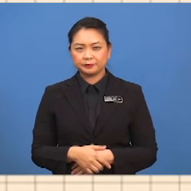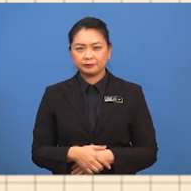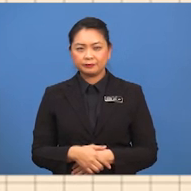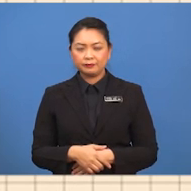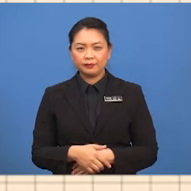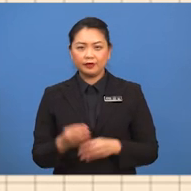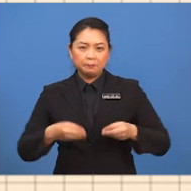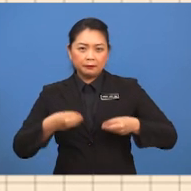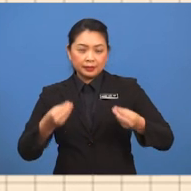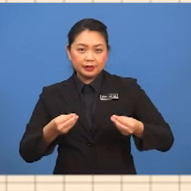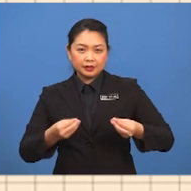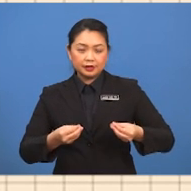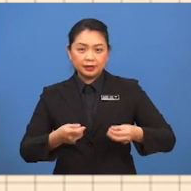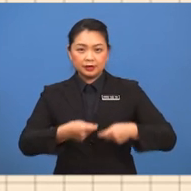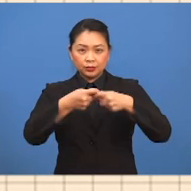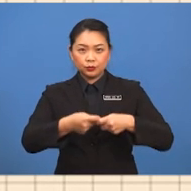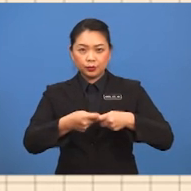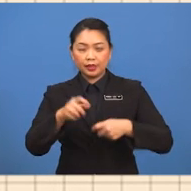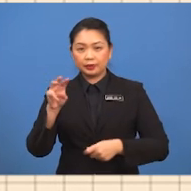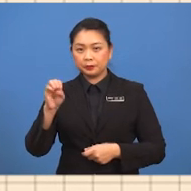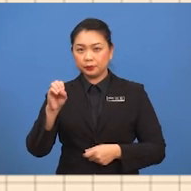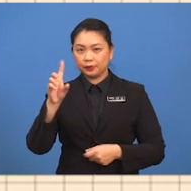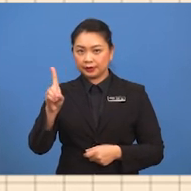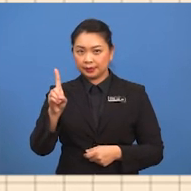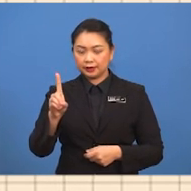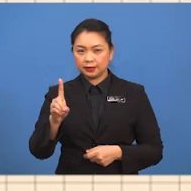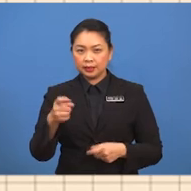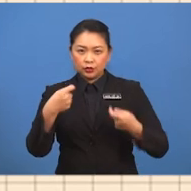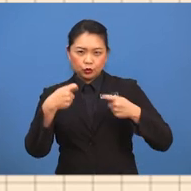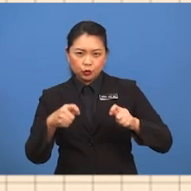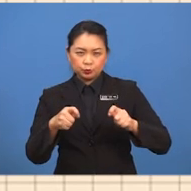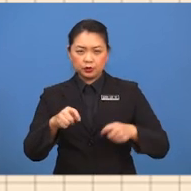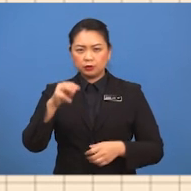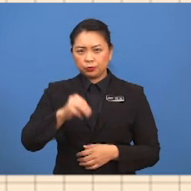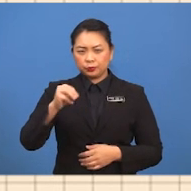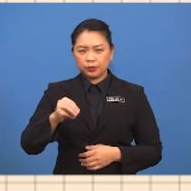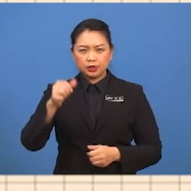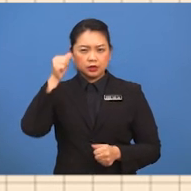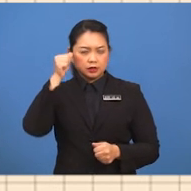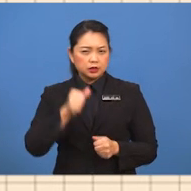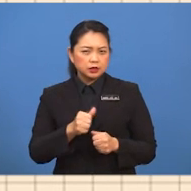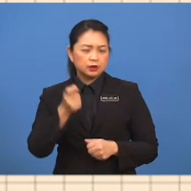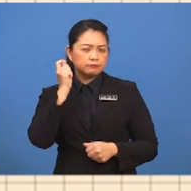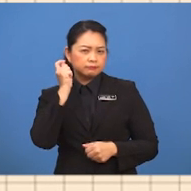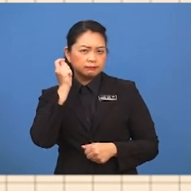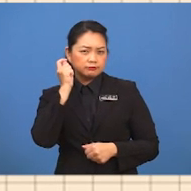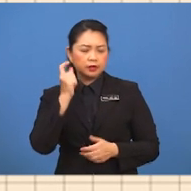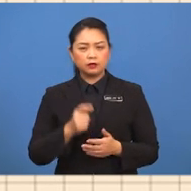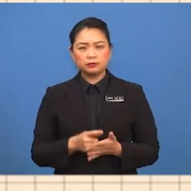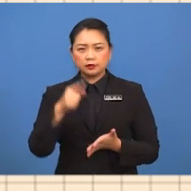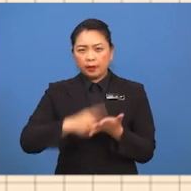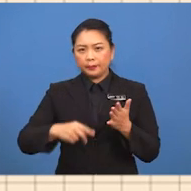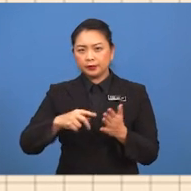Bagi menentukan mod, cuba murid-murid ingat kembali